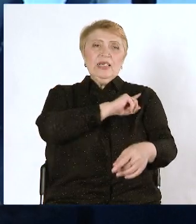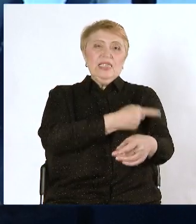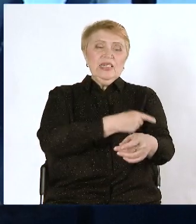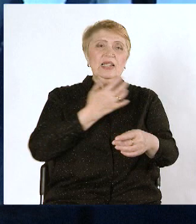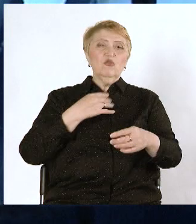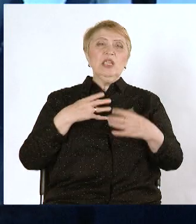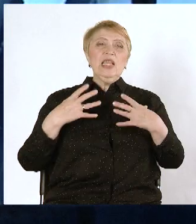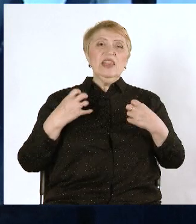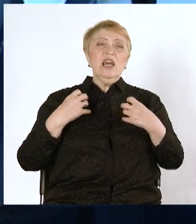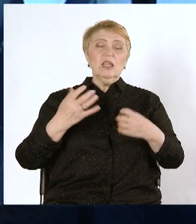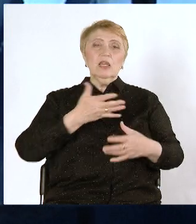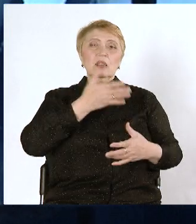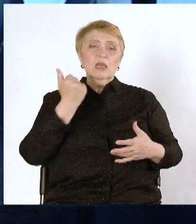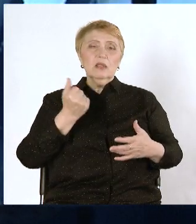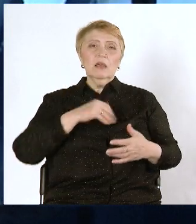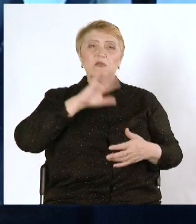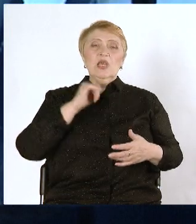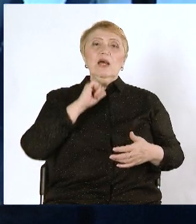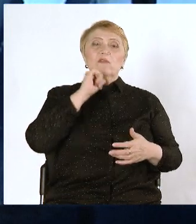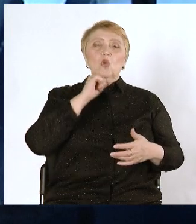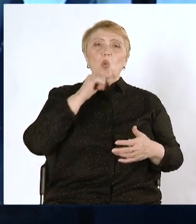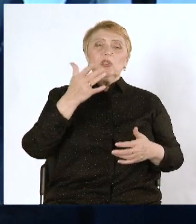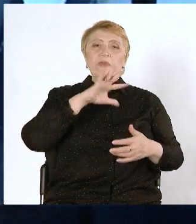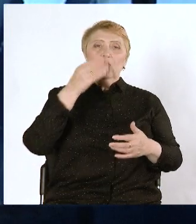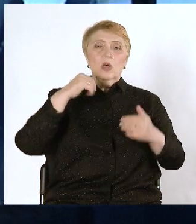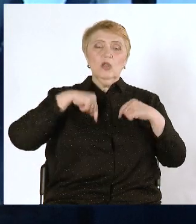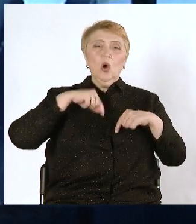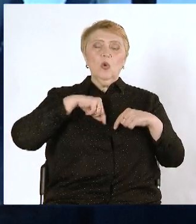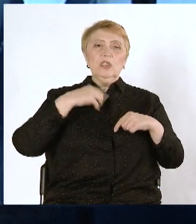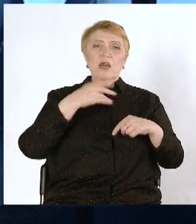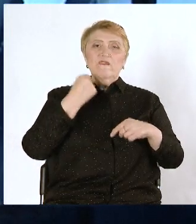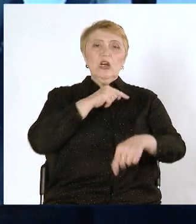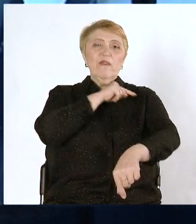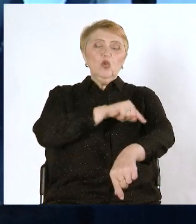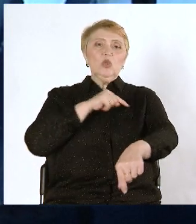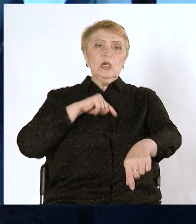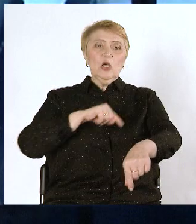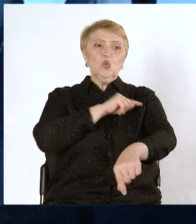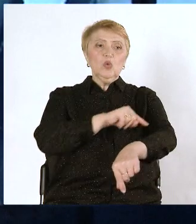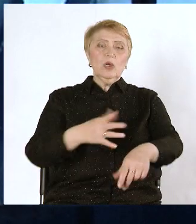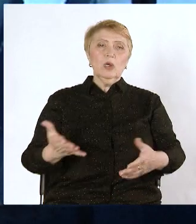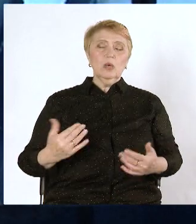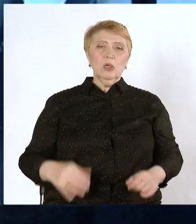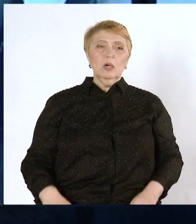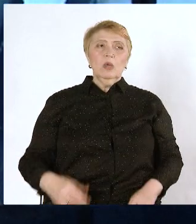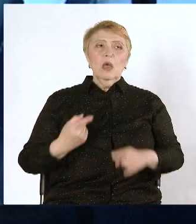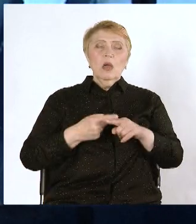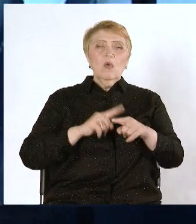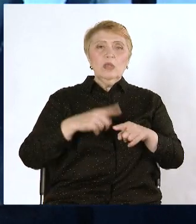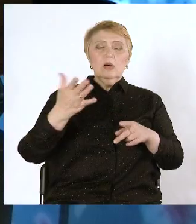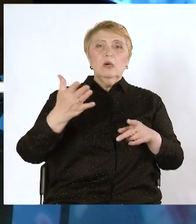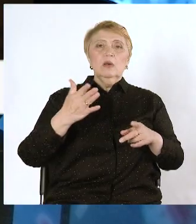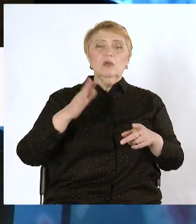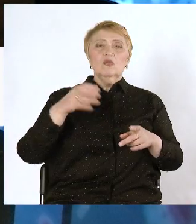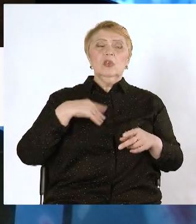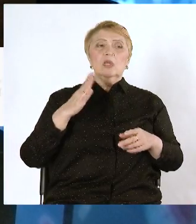них вся глюкоза находится в кровать в крови нос в кровеносных сосудах у этих пациентов и инсулин есть